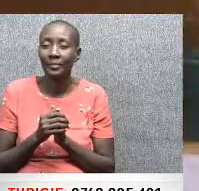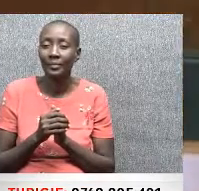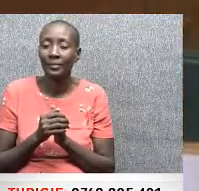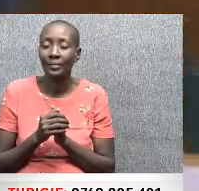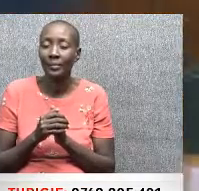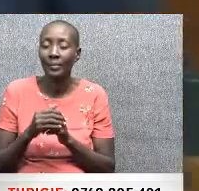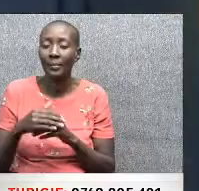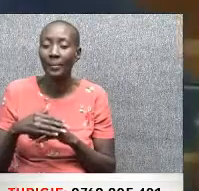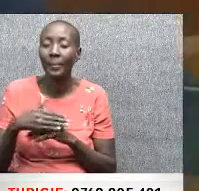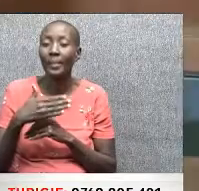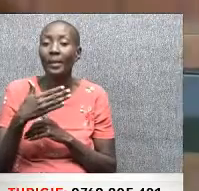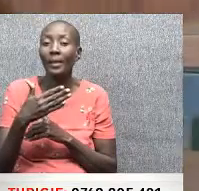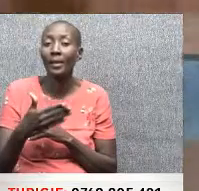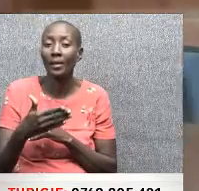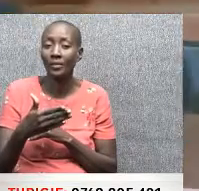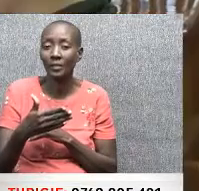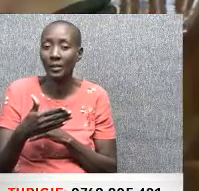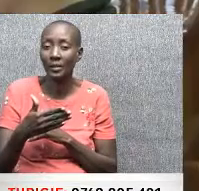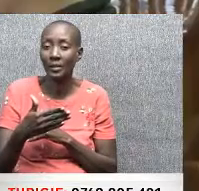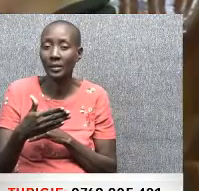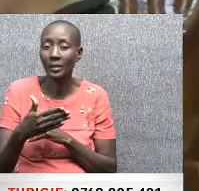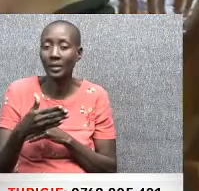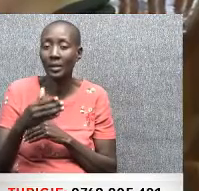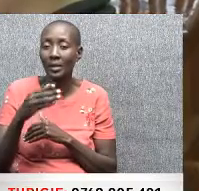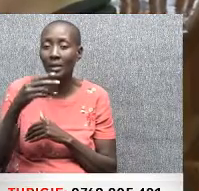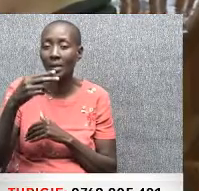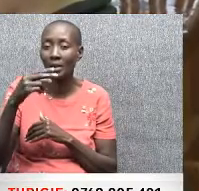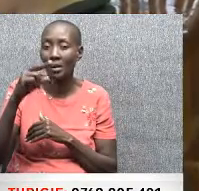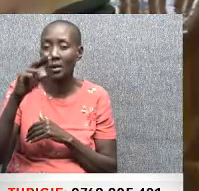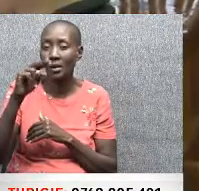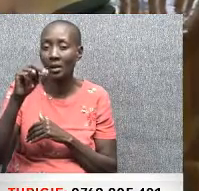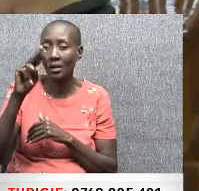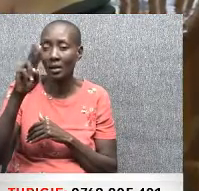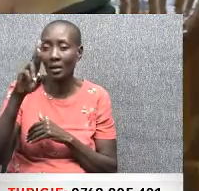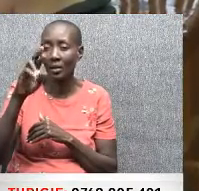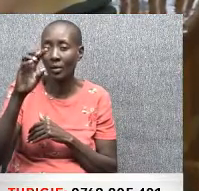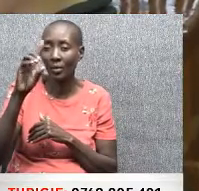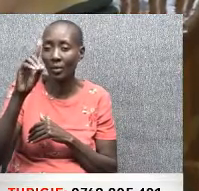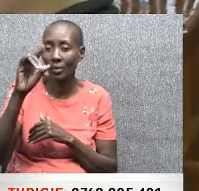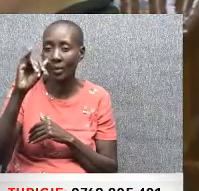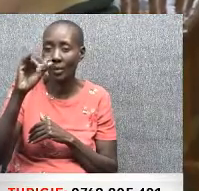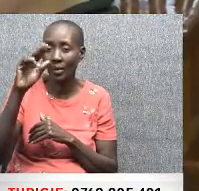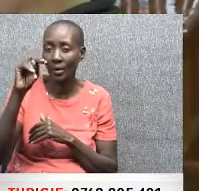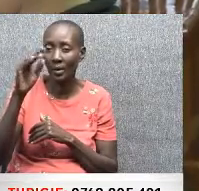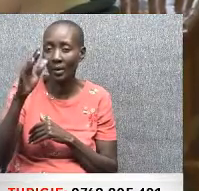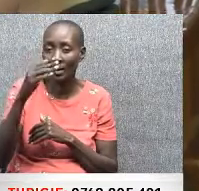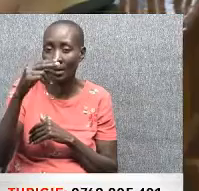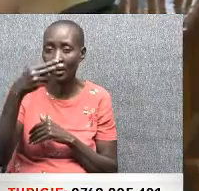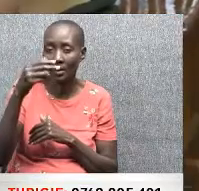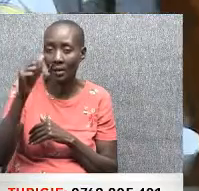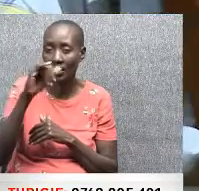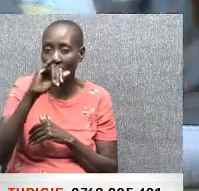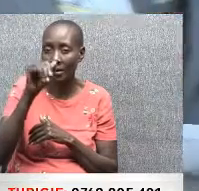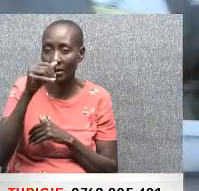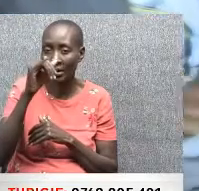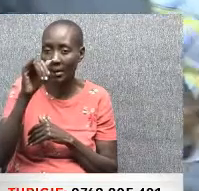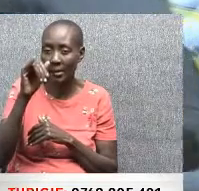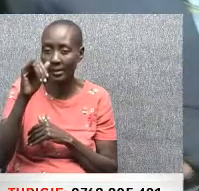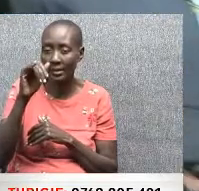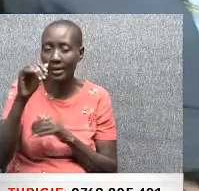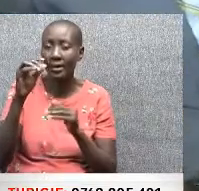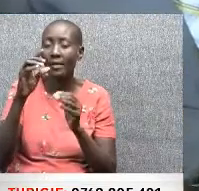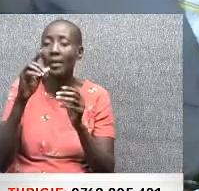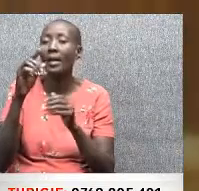Baada ya mkuu wa mashtaka ya umma Nurdin Haji kuagiza wamiliki wa kampuni ya Keroche Breweries Limited kukamatwa